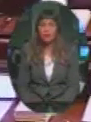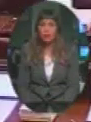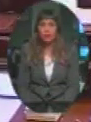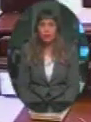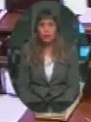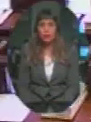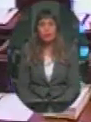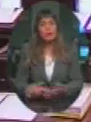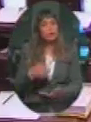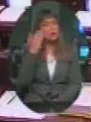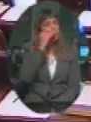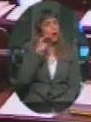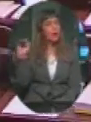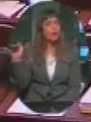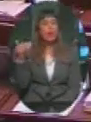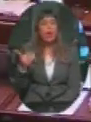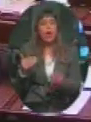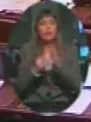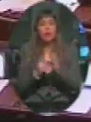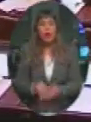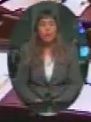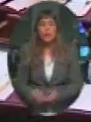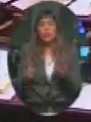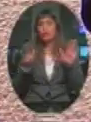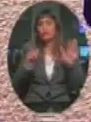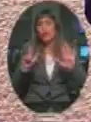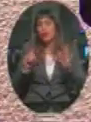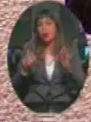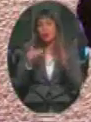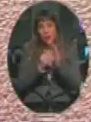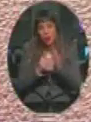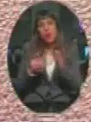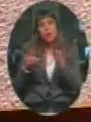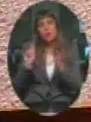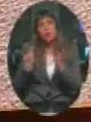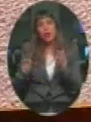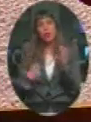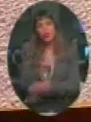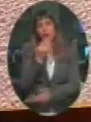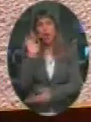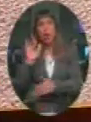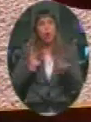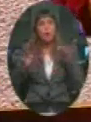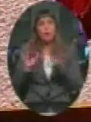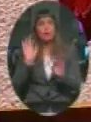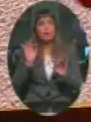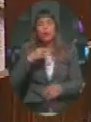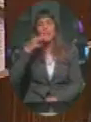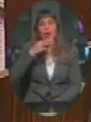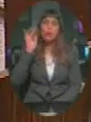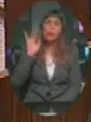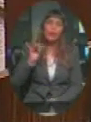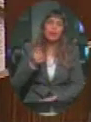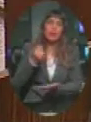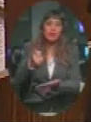אני מכריזה להפסקה. אחרי 7 דקות הפסקה, המליאה חודשה וחברי הכנסת, בעיקר מהאופוזיציה, עלו לנאום נגד התקציב. אחד